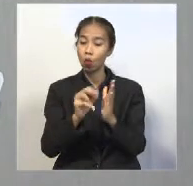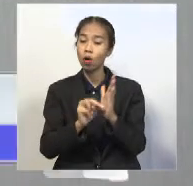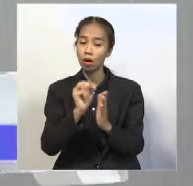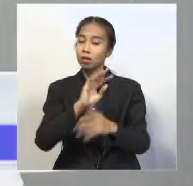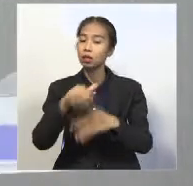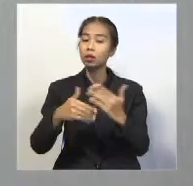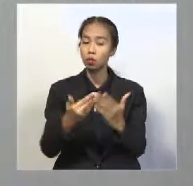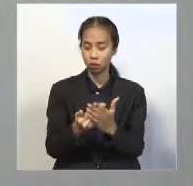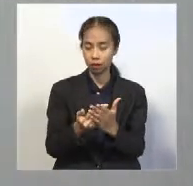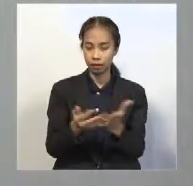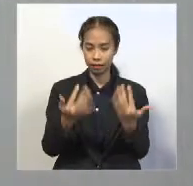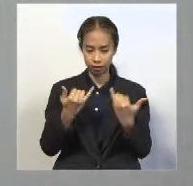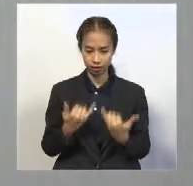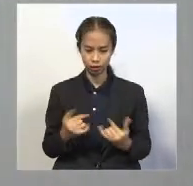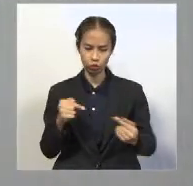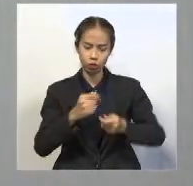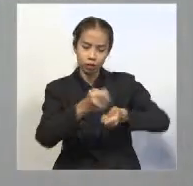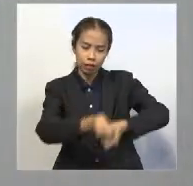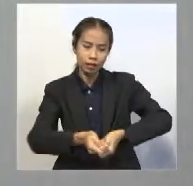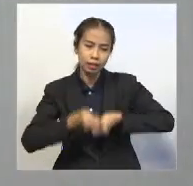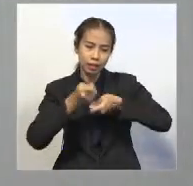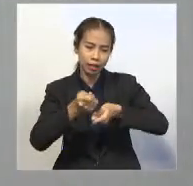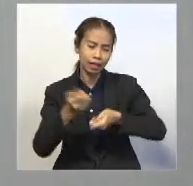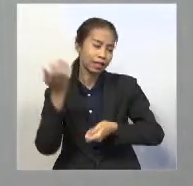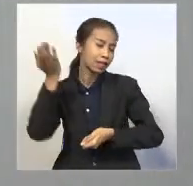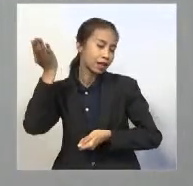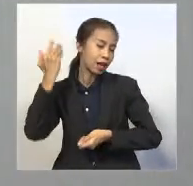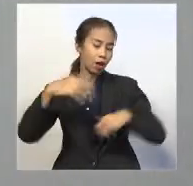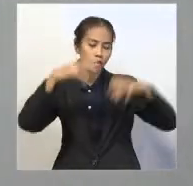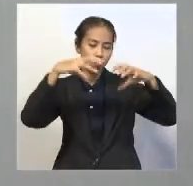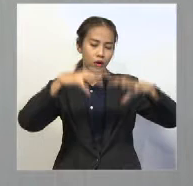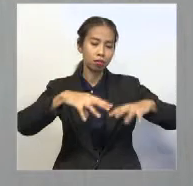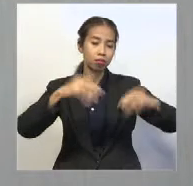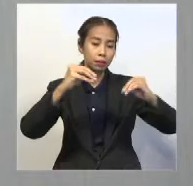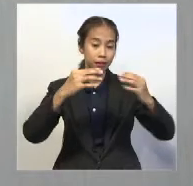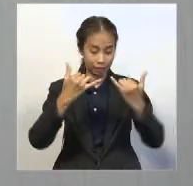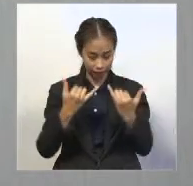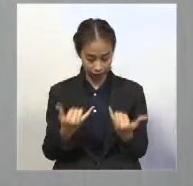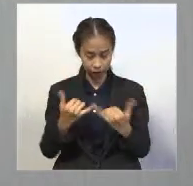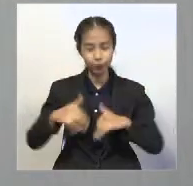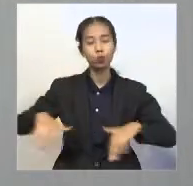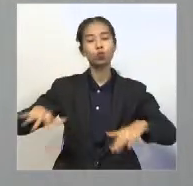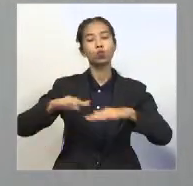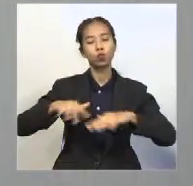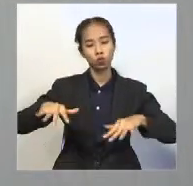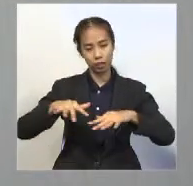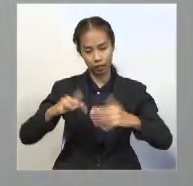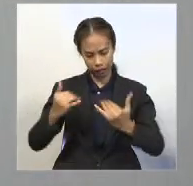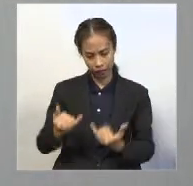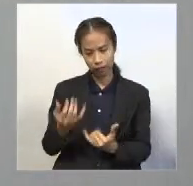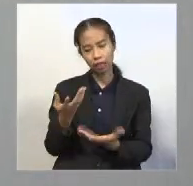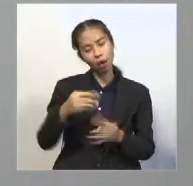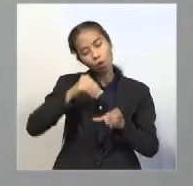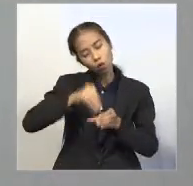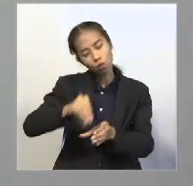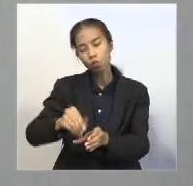ราะนั้นการเกษตรที่เกิดภาวะฝนทิ้งช่วงในที่ผ่านมาปัจจุบันนี้ก็เข้าสู่ภาวะปกติคือเกษตรกรได้ทำการเพ